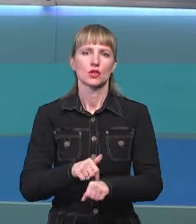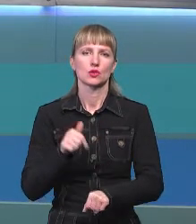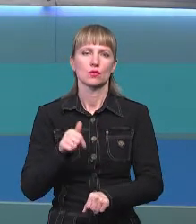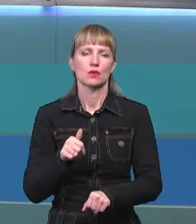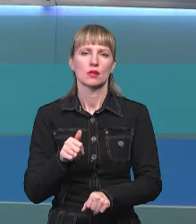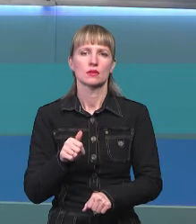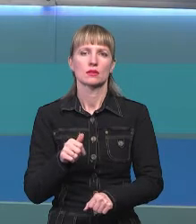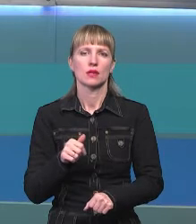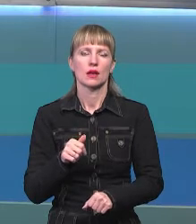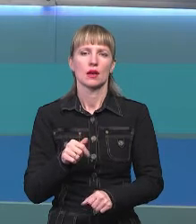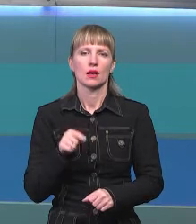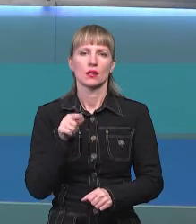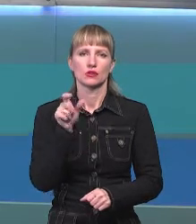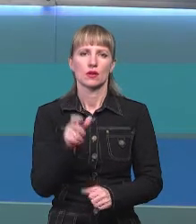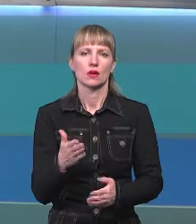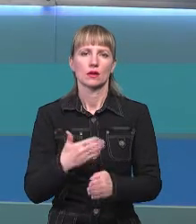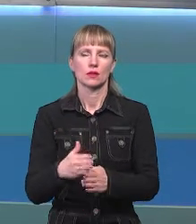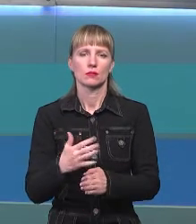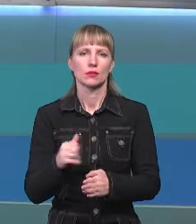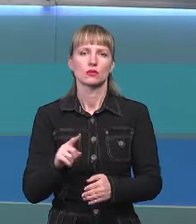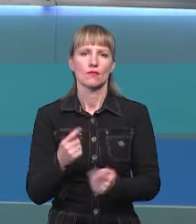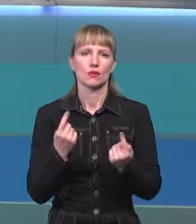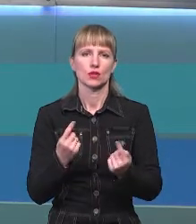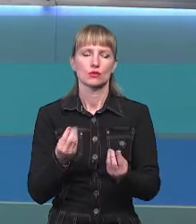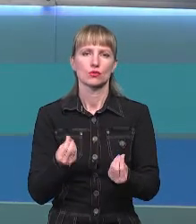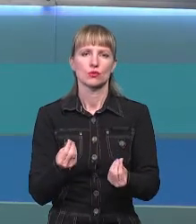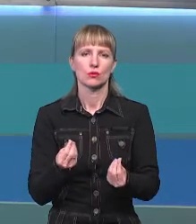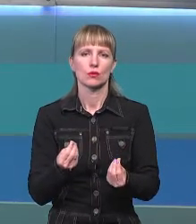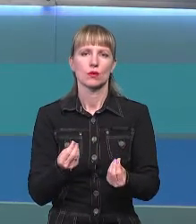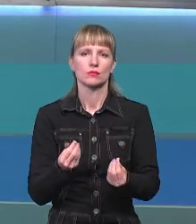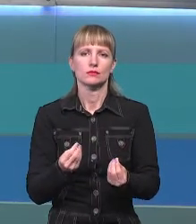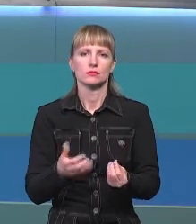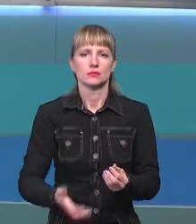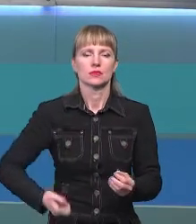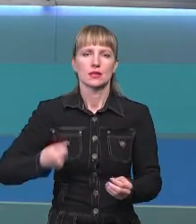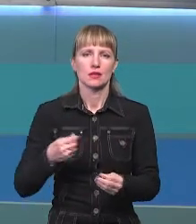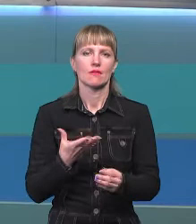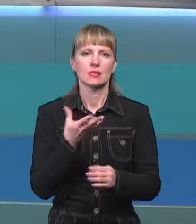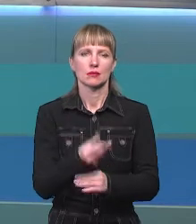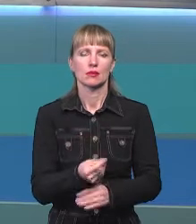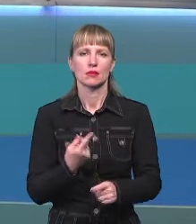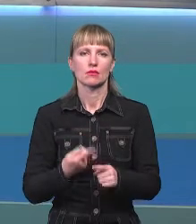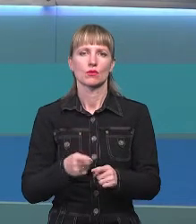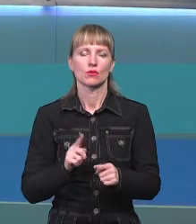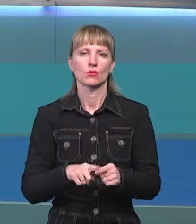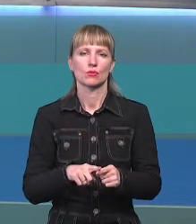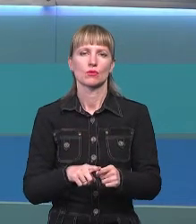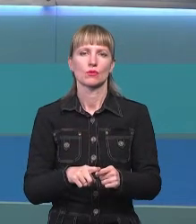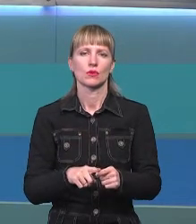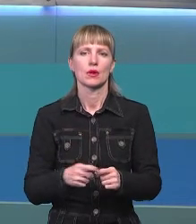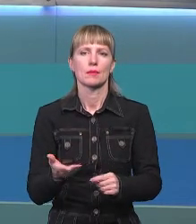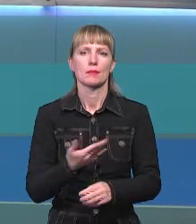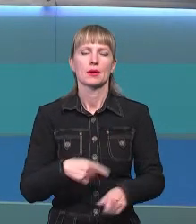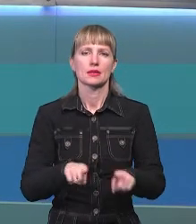відчувається позичальнику, що він ще щось там, якусь величезну суму достав з кишені та заплатив. Тому, в принципі, ми